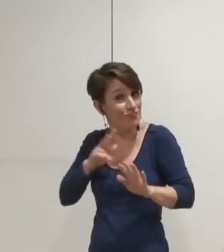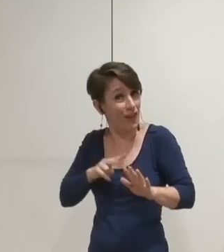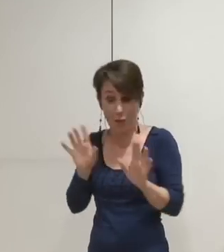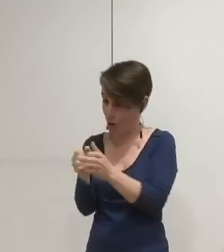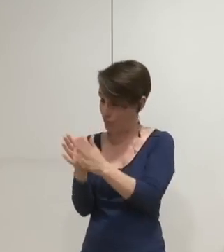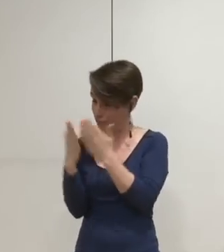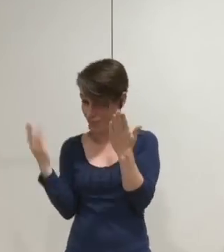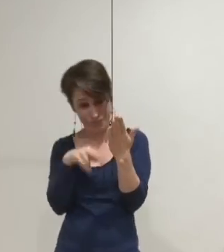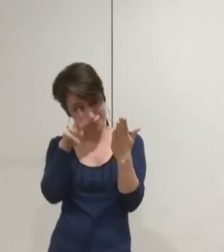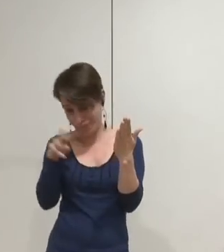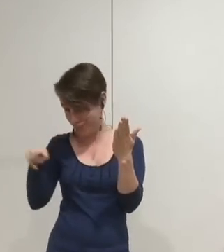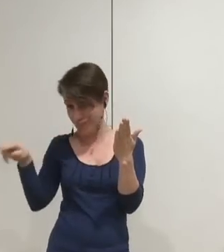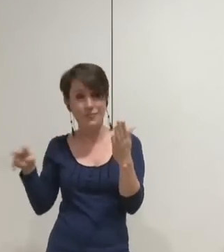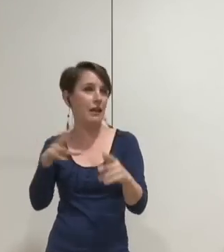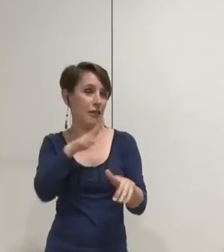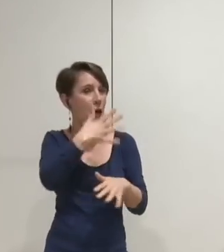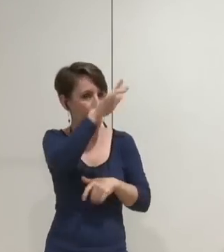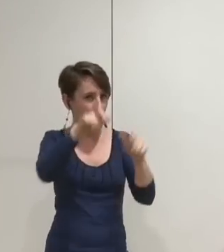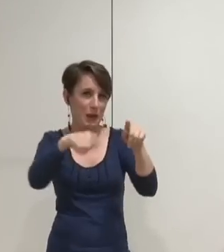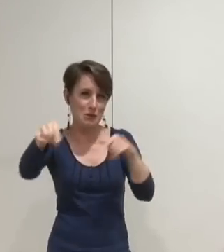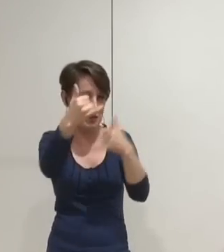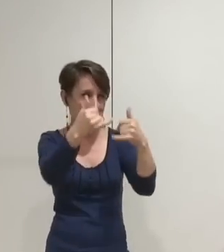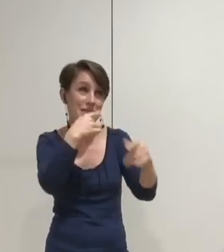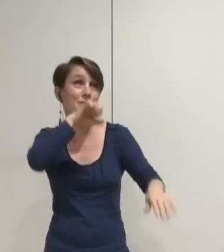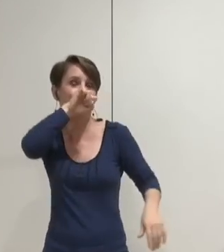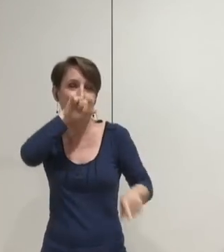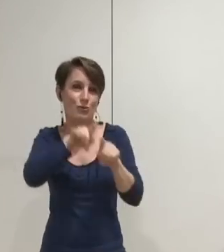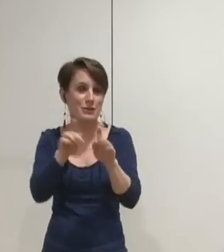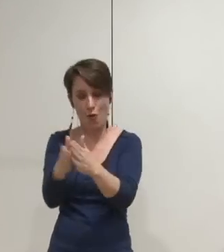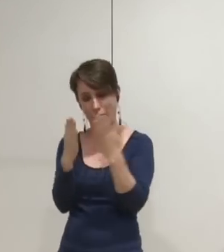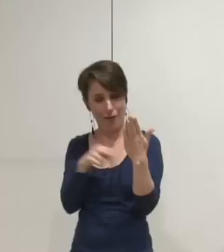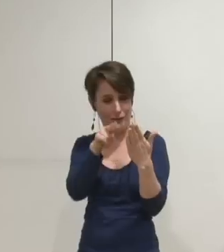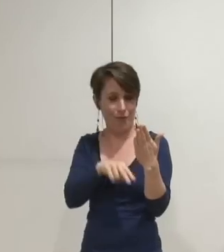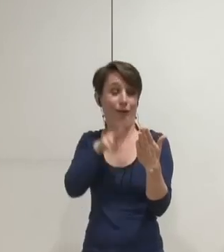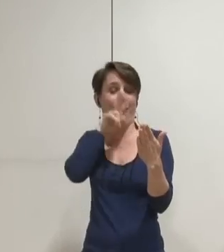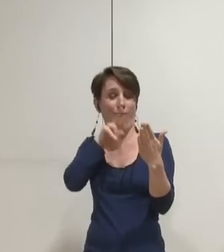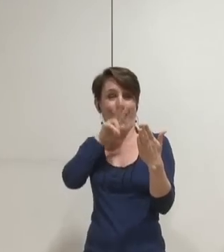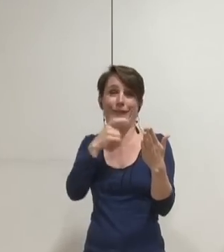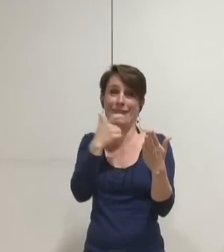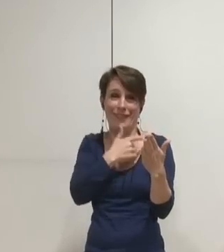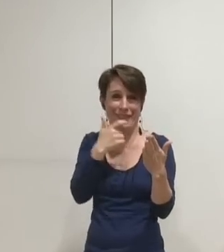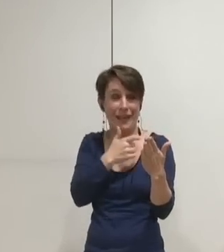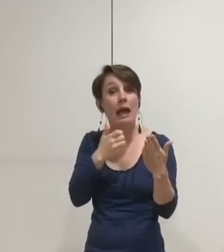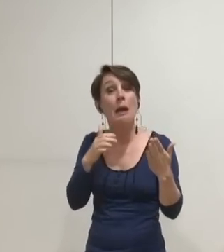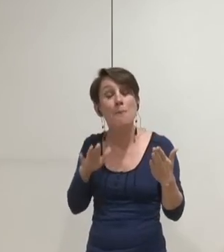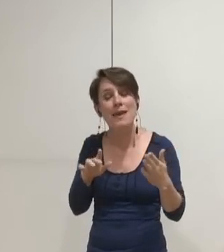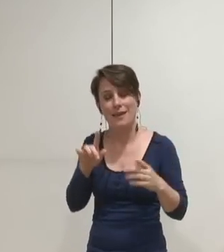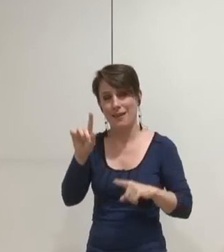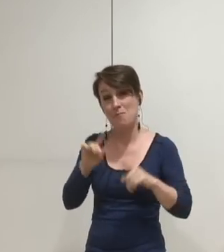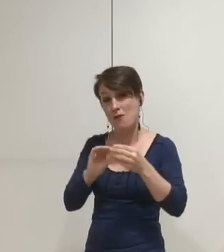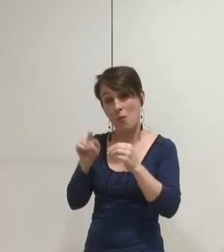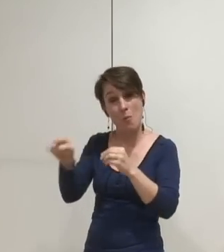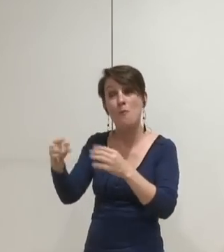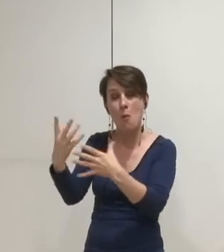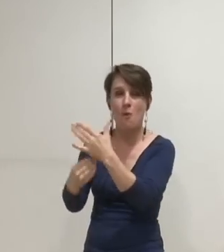dans les bands de mon groupe euh me fait toujours rire mais il se trouve qu'ils ne sont pas toujours bien informé et en